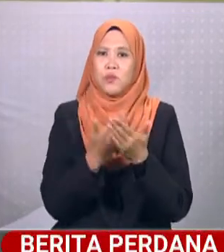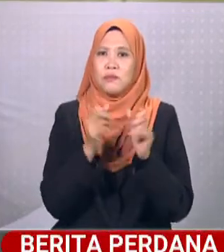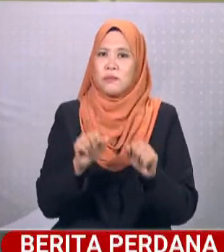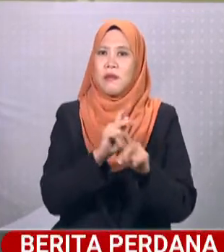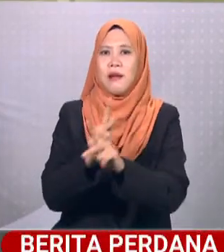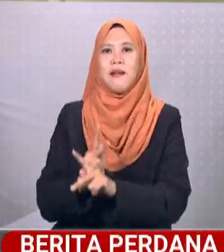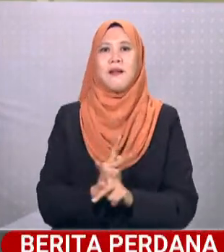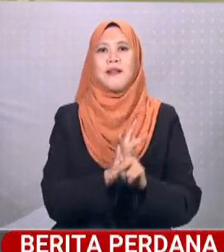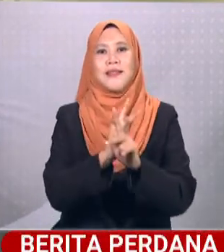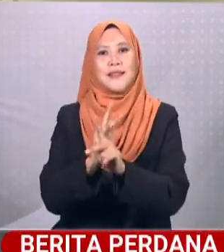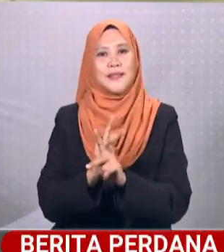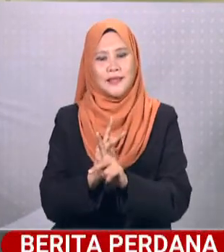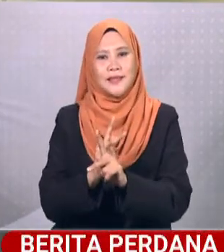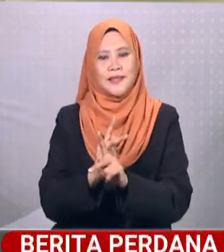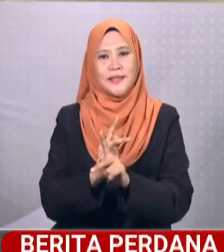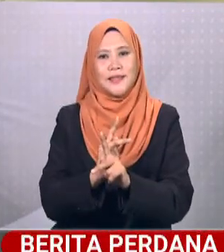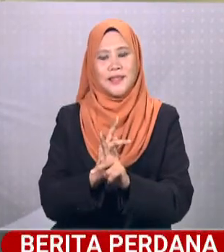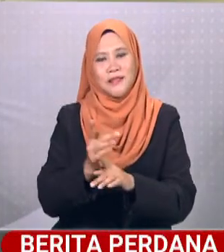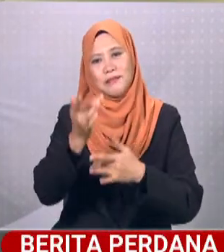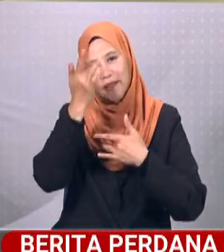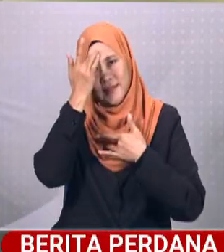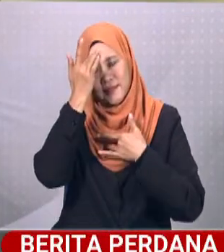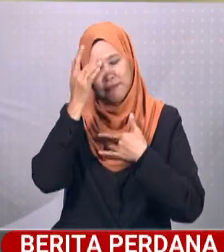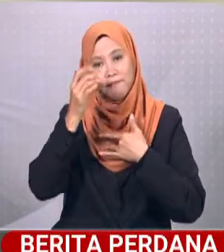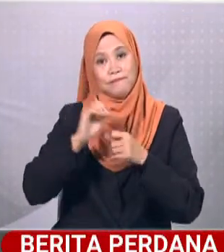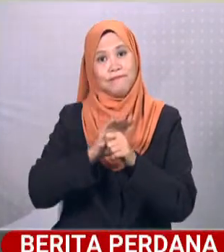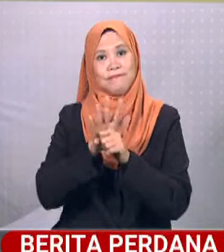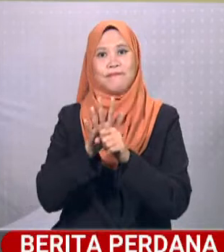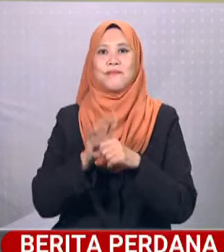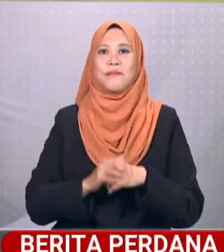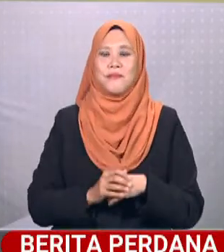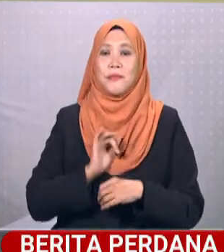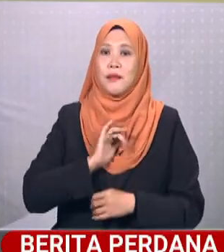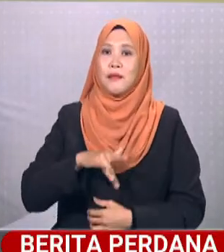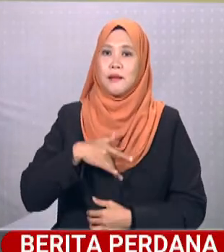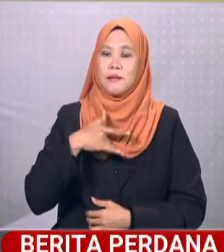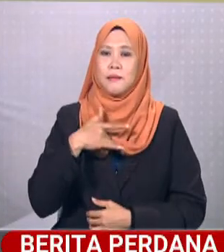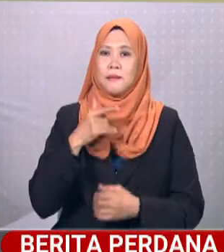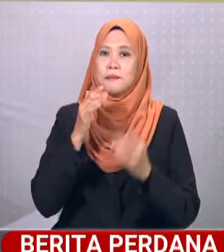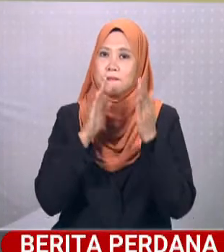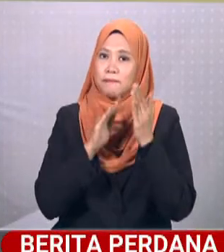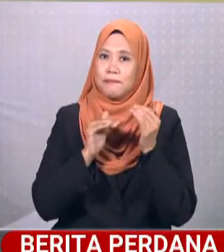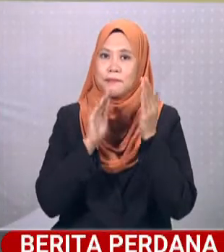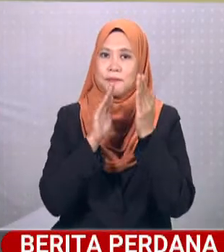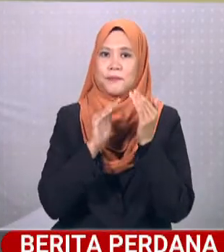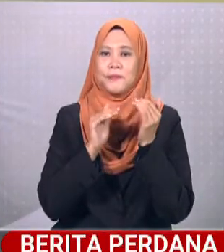kawal dia punya pembiakan ni lah, penyakit ni. Saya harap